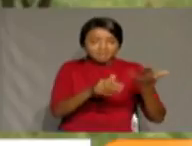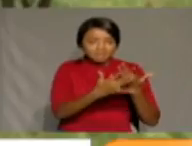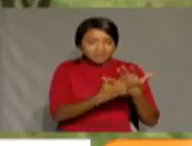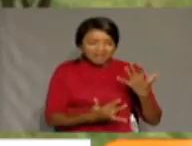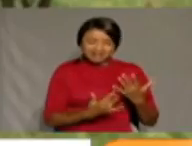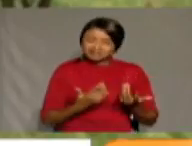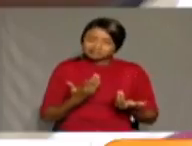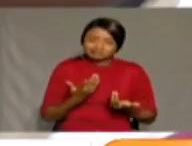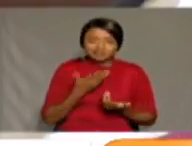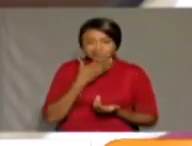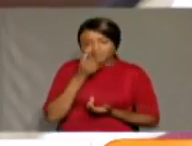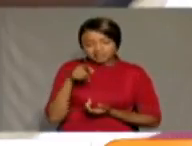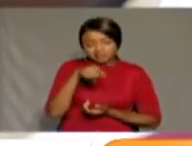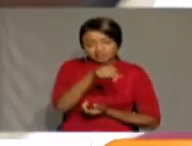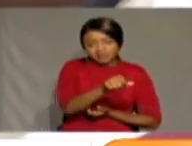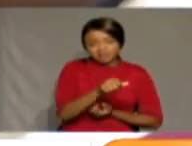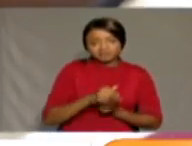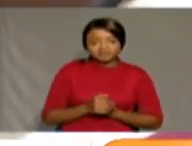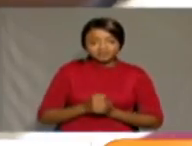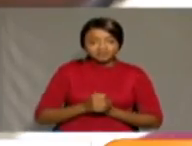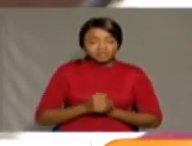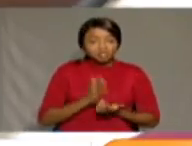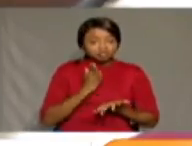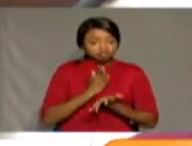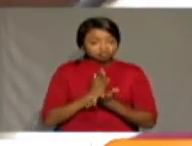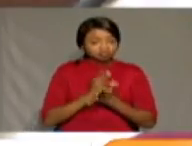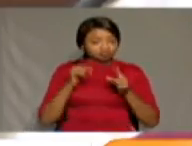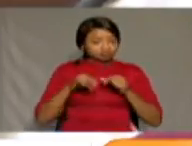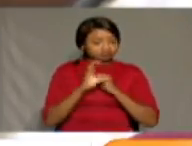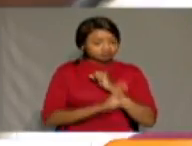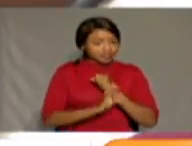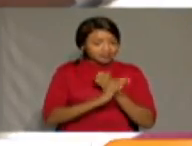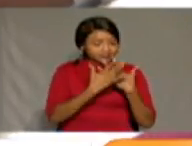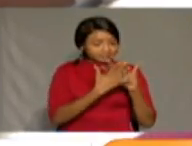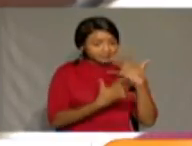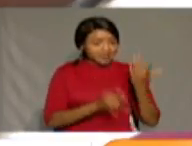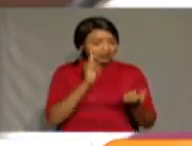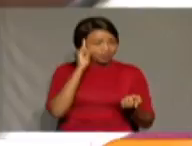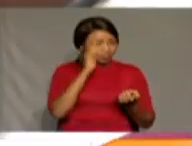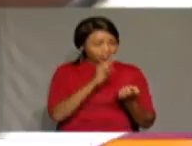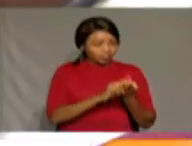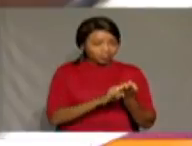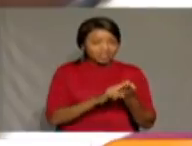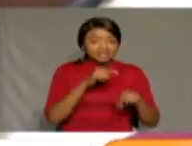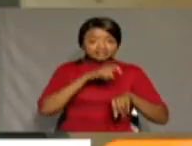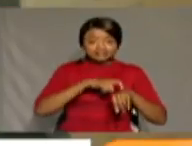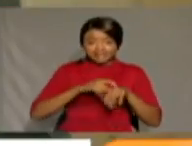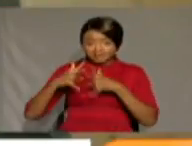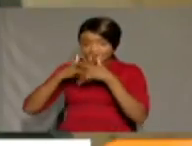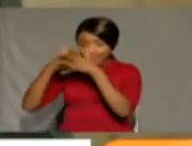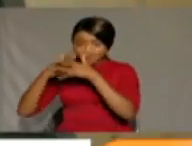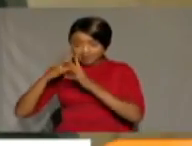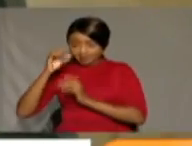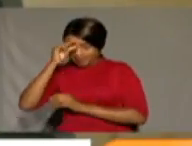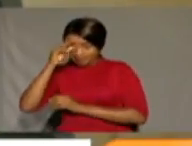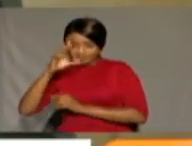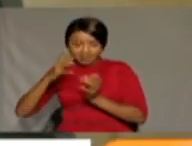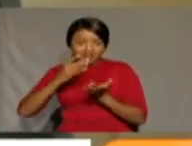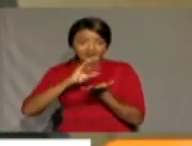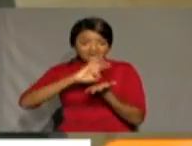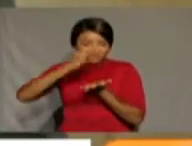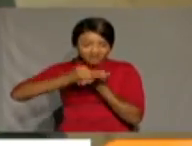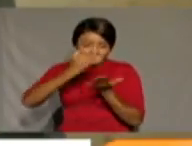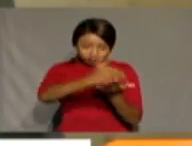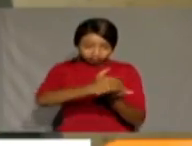we go for that money. Upungufu wa damu nchini umeendelea kukithiri baada ya serikali ya Marekani kuondoa ufadhili mwezi wa Septemba mwaka